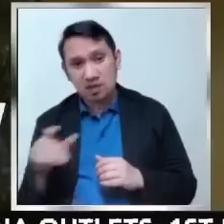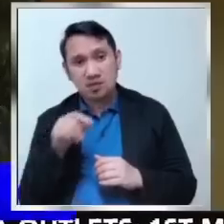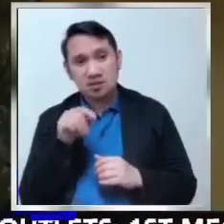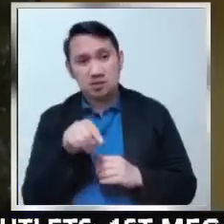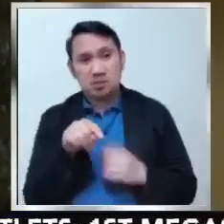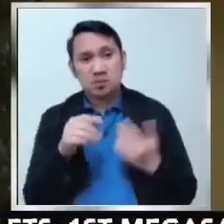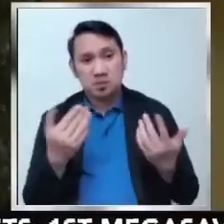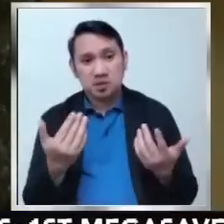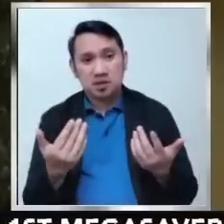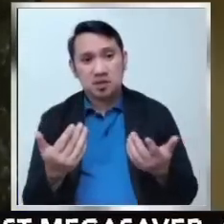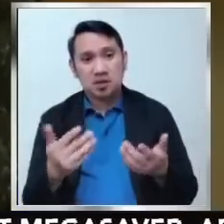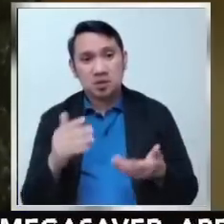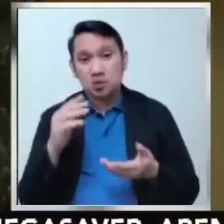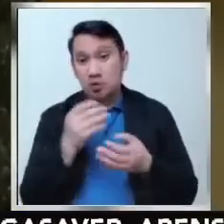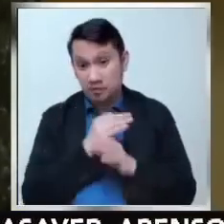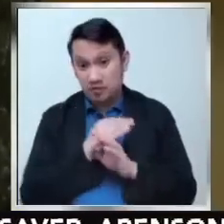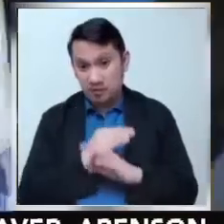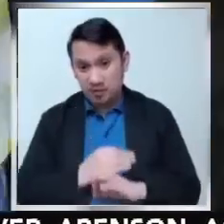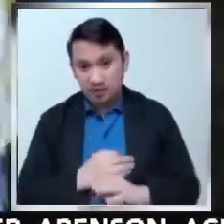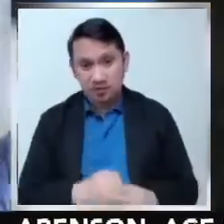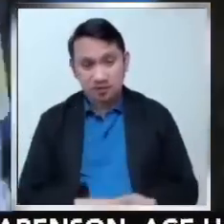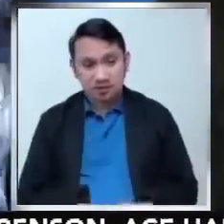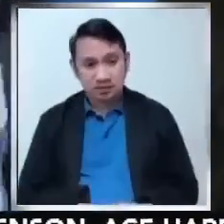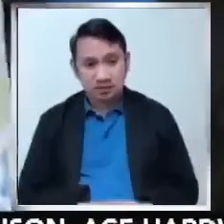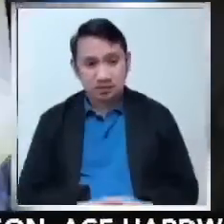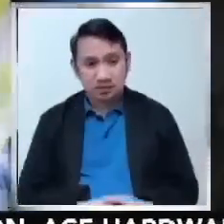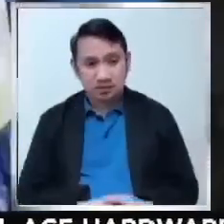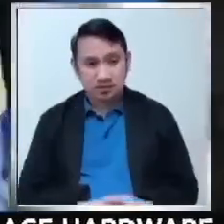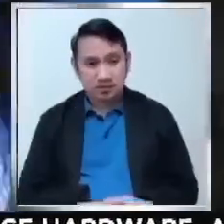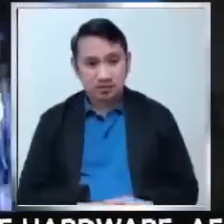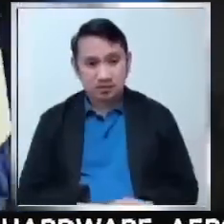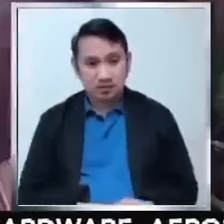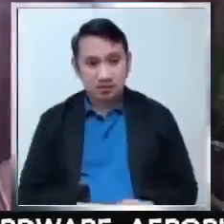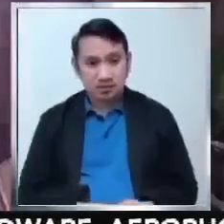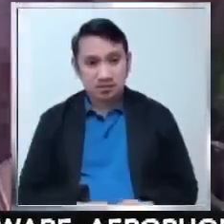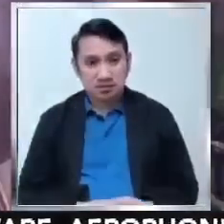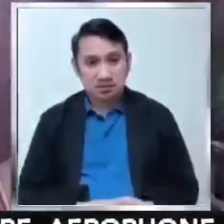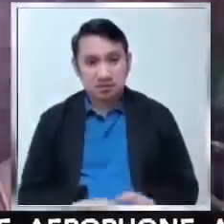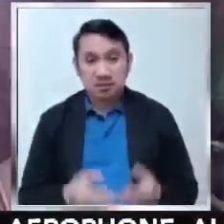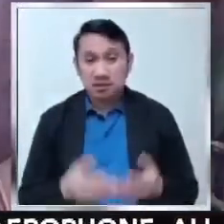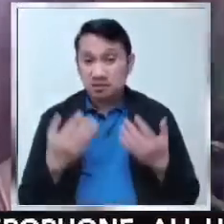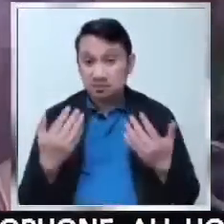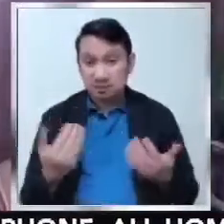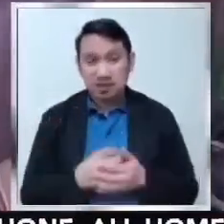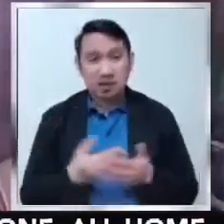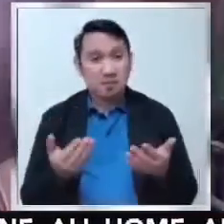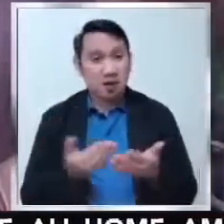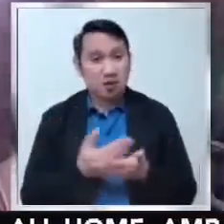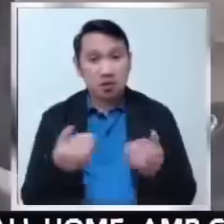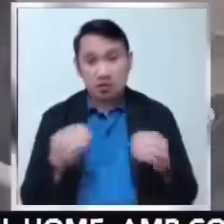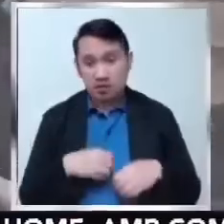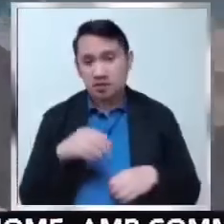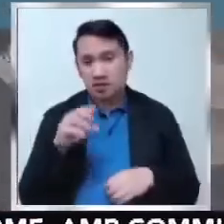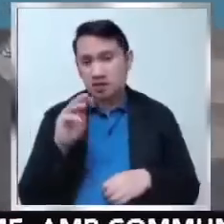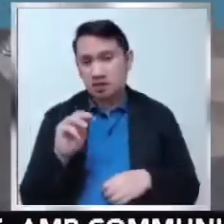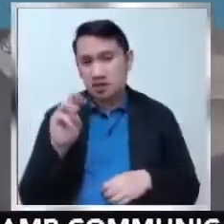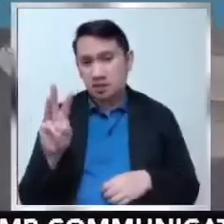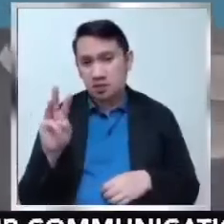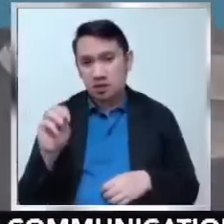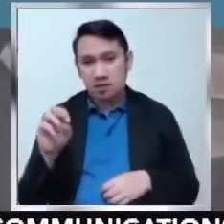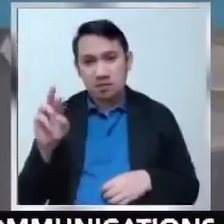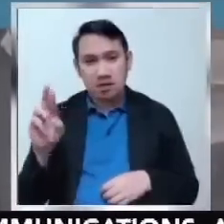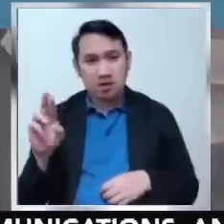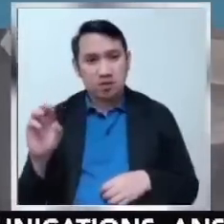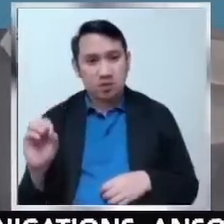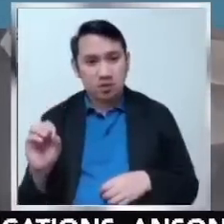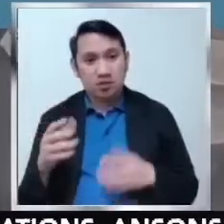value. Ayon sa bagong buong Water Resources Management Office o WRMO, tinatayang 70% ng